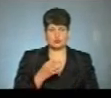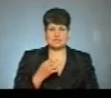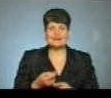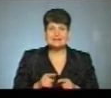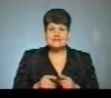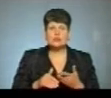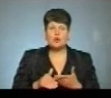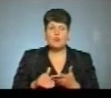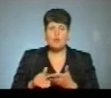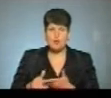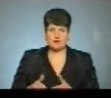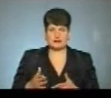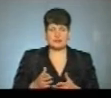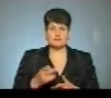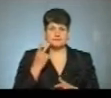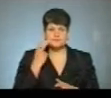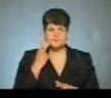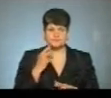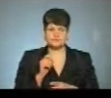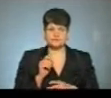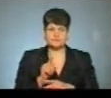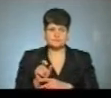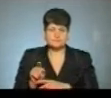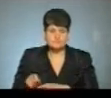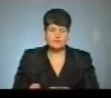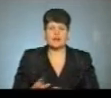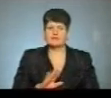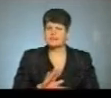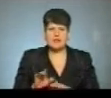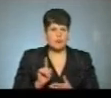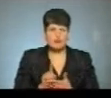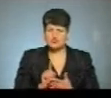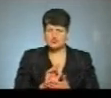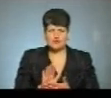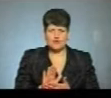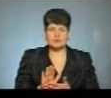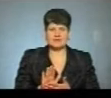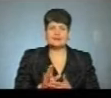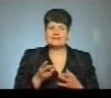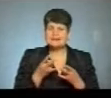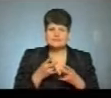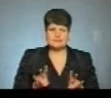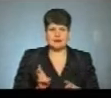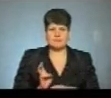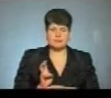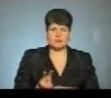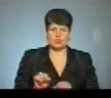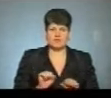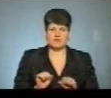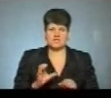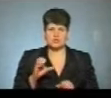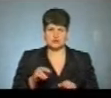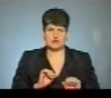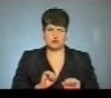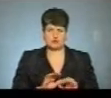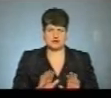оці допомоги, які періодично перепризначаються, не обов'язково йти до, не то, що не обов'язково, не потрібно йти до управління соціального